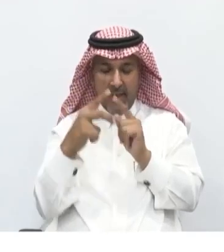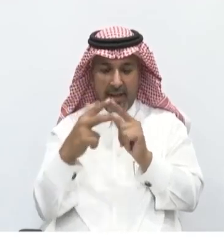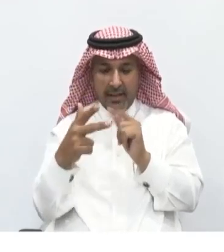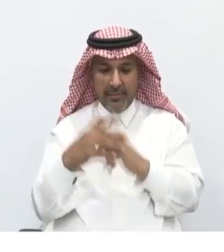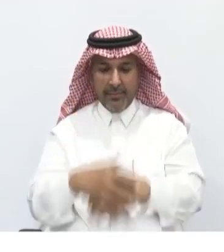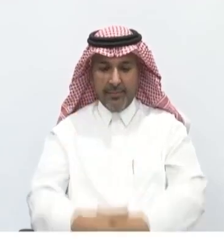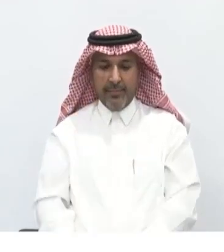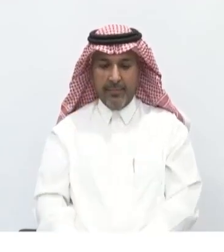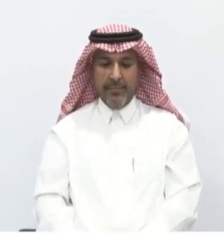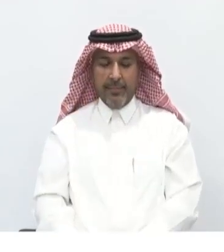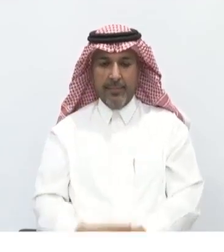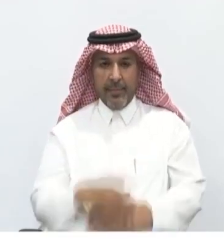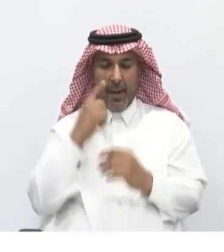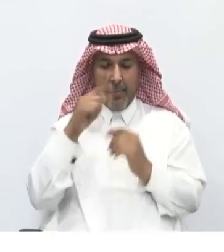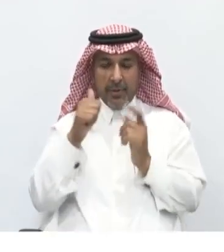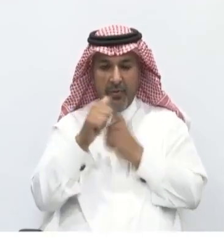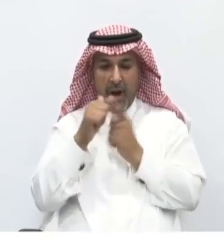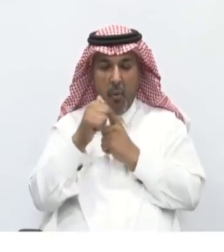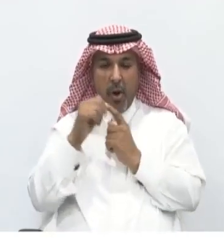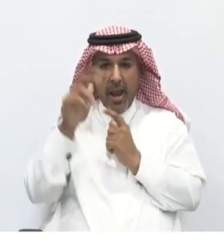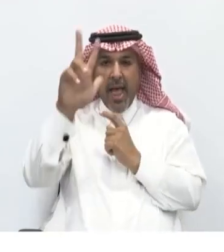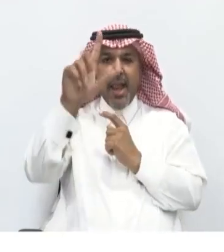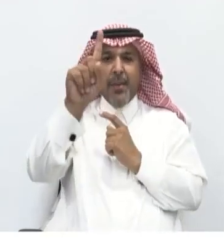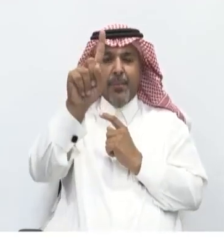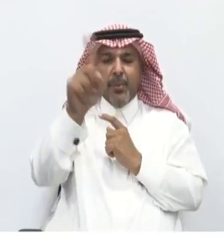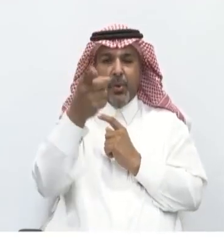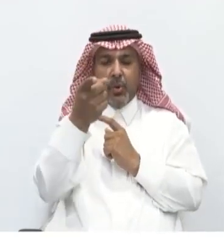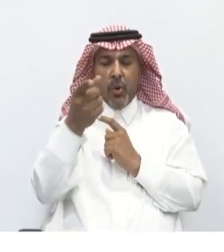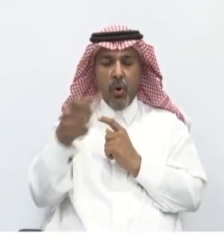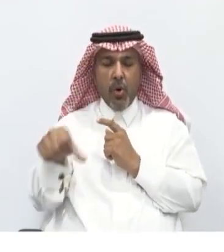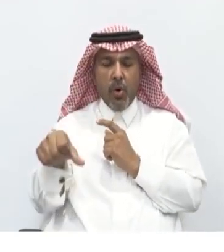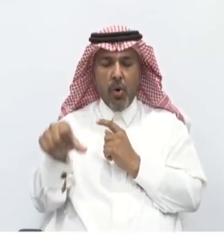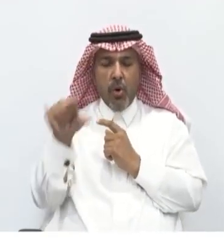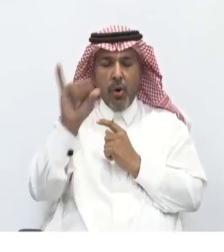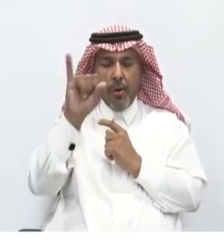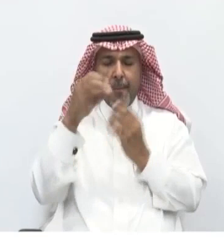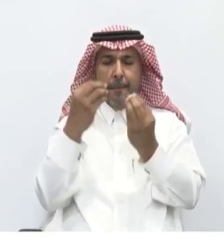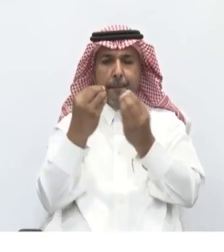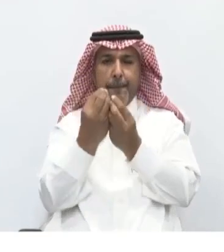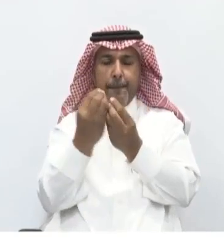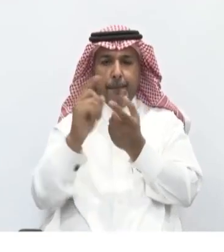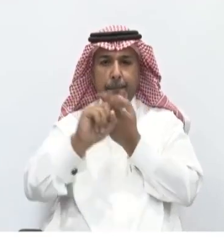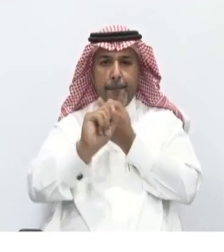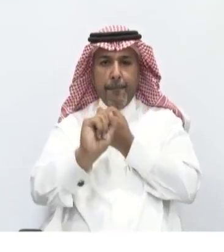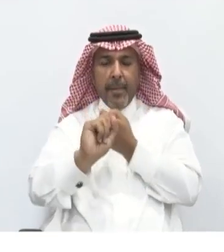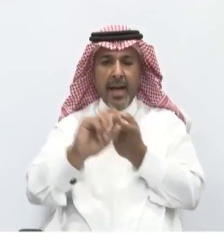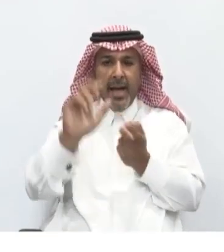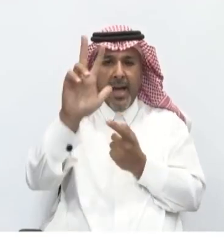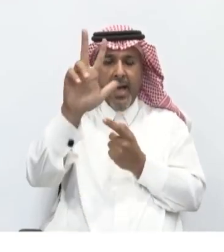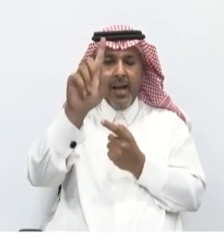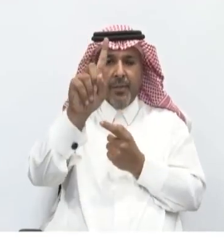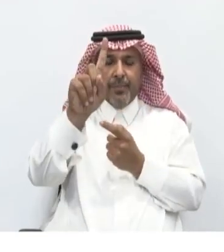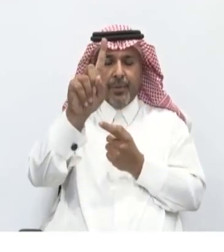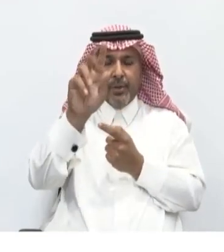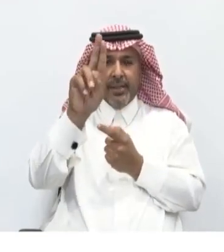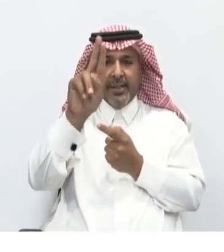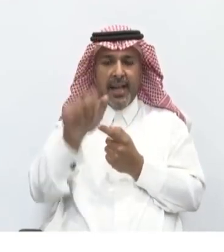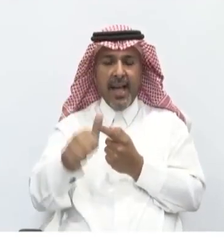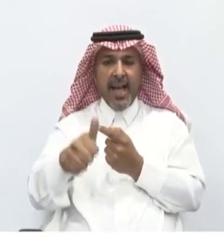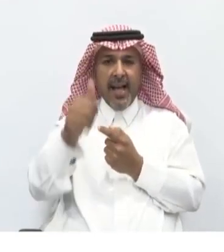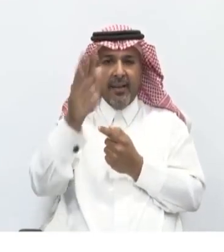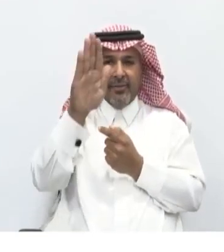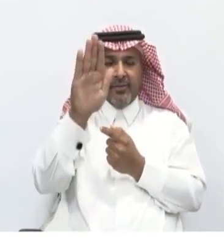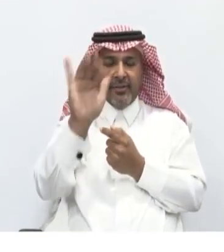الموليه بين مولات البروم وبين البوتاسيوم وايضا بين البروم